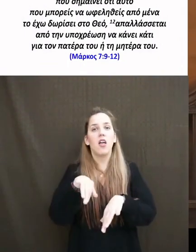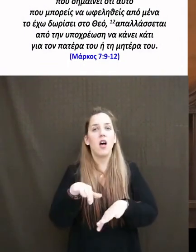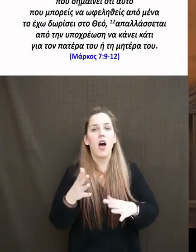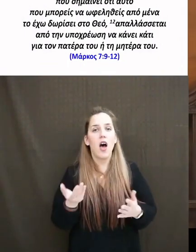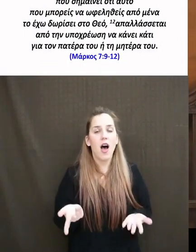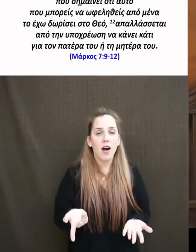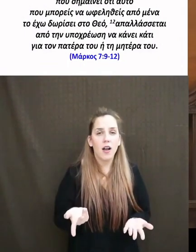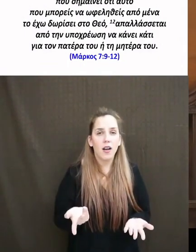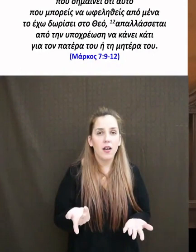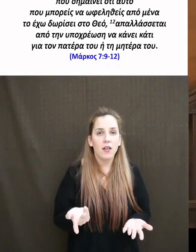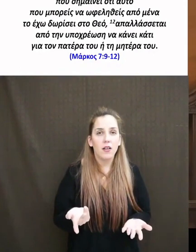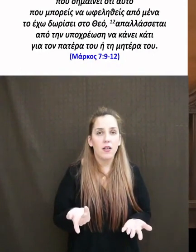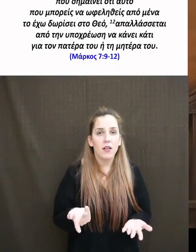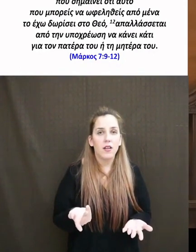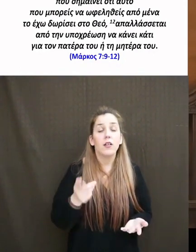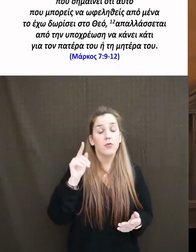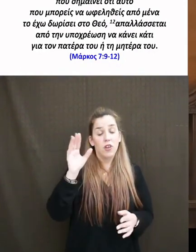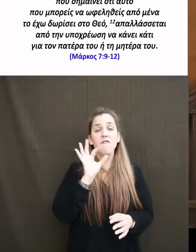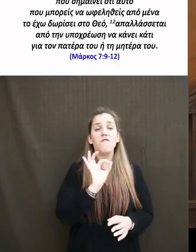Θρησκευτικό ξέπλυμα χρήματος.